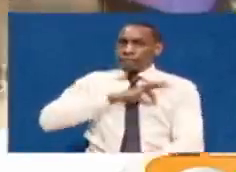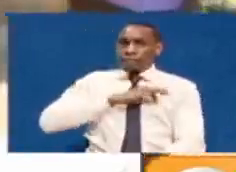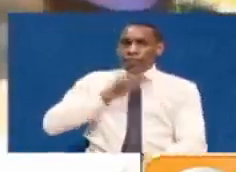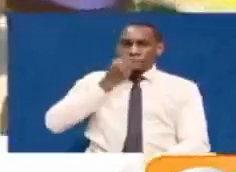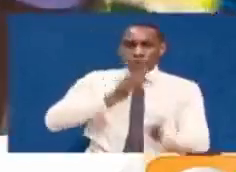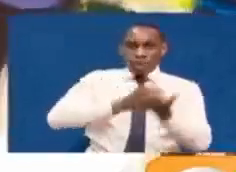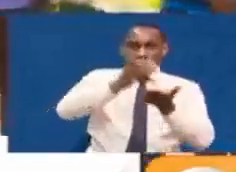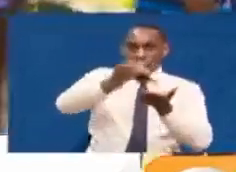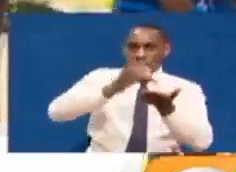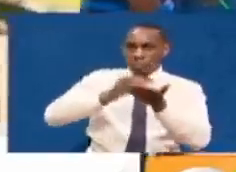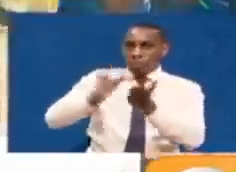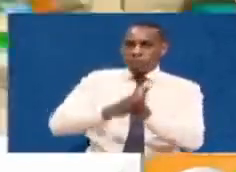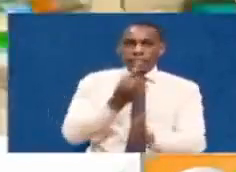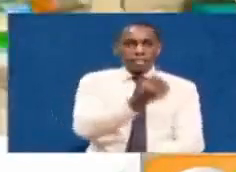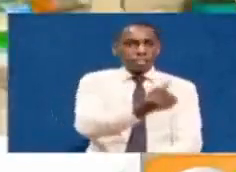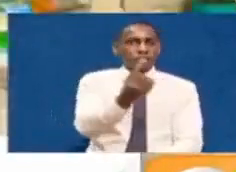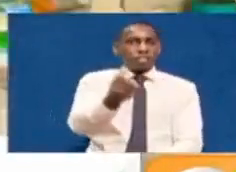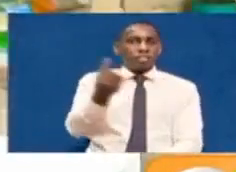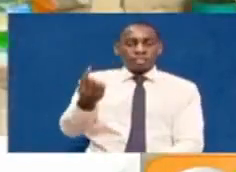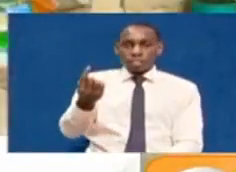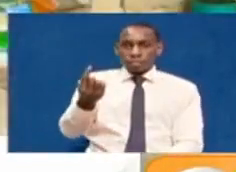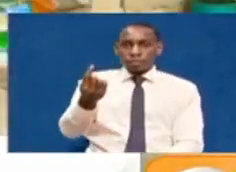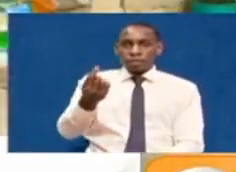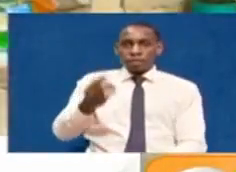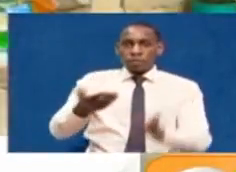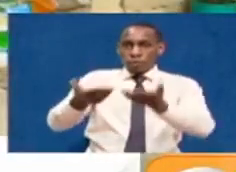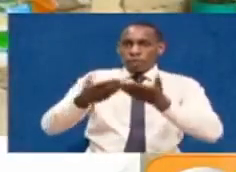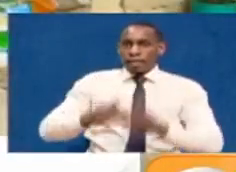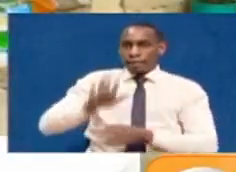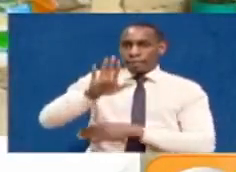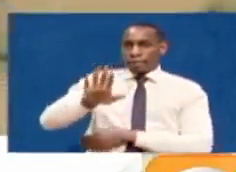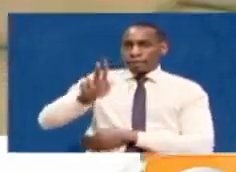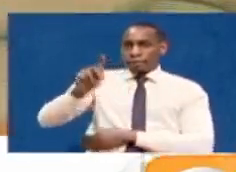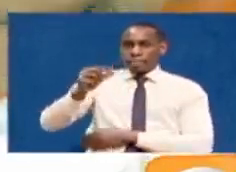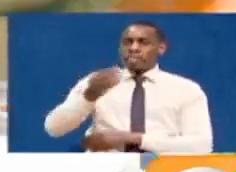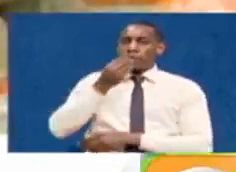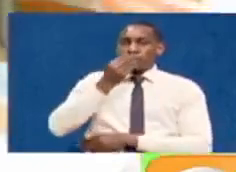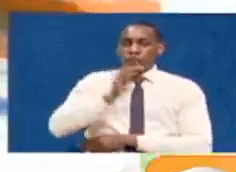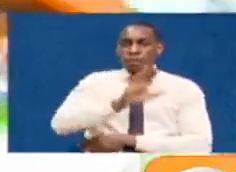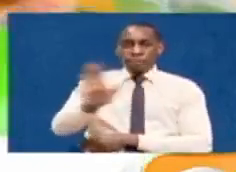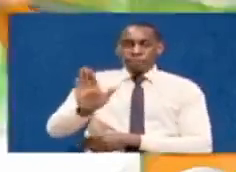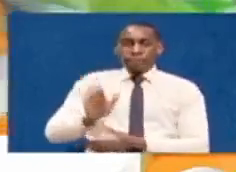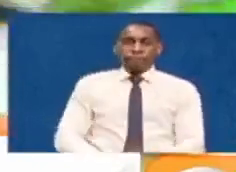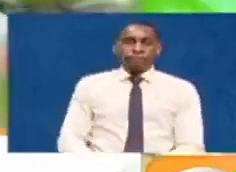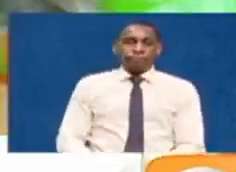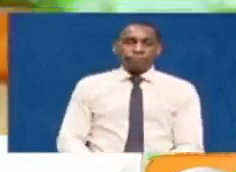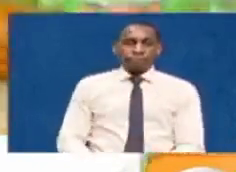mgao huo, huku kila mmoja ikipokea kilo 5 za chakula hicho.